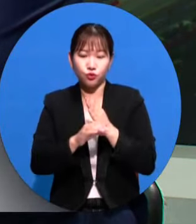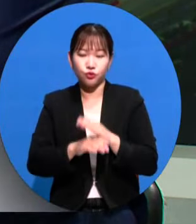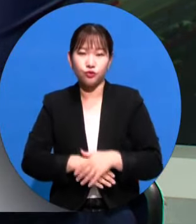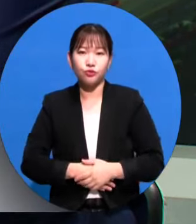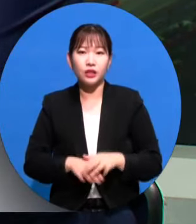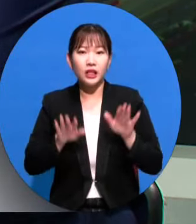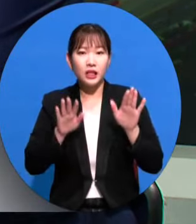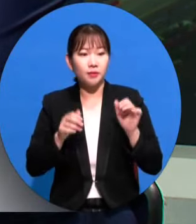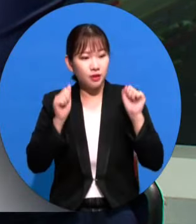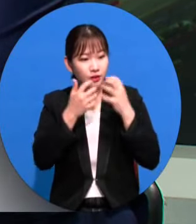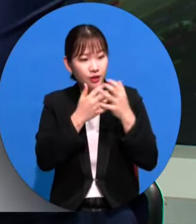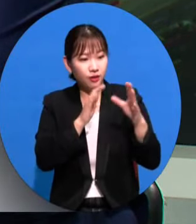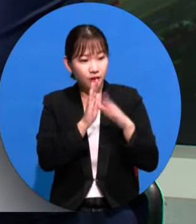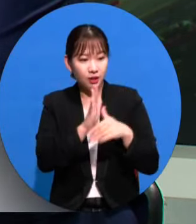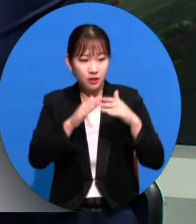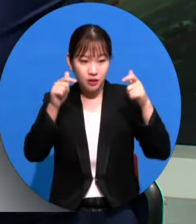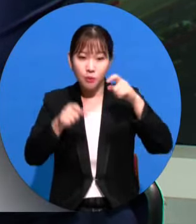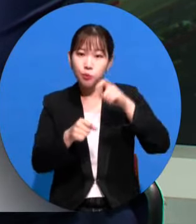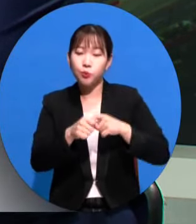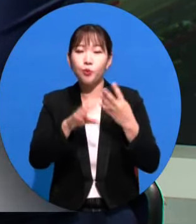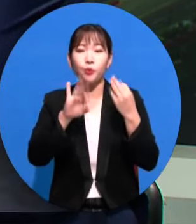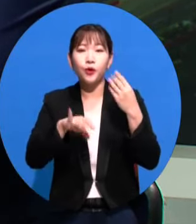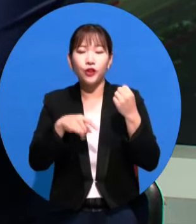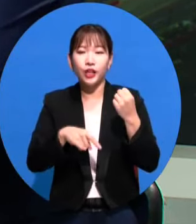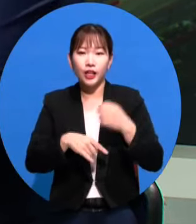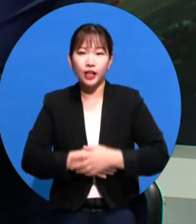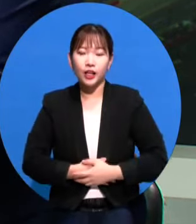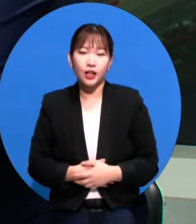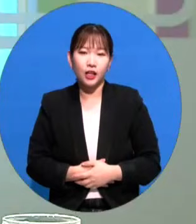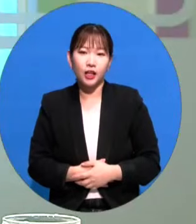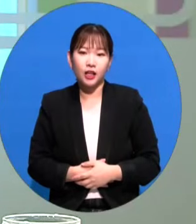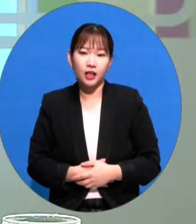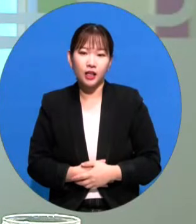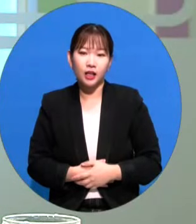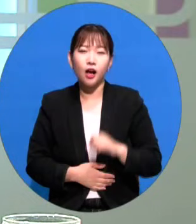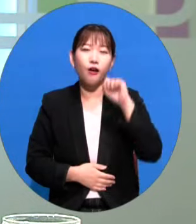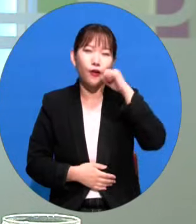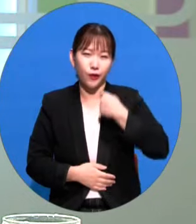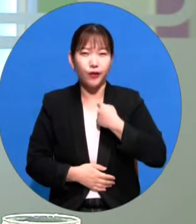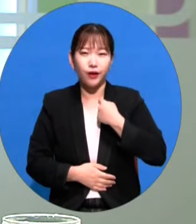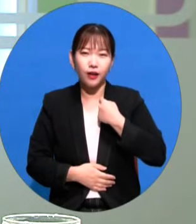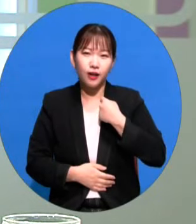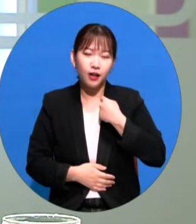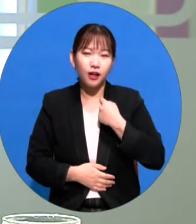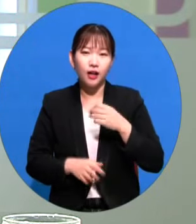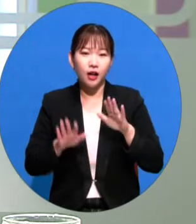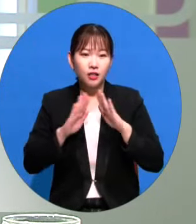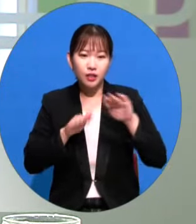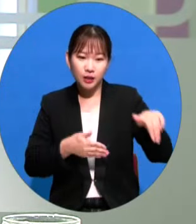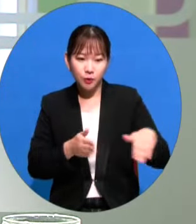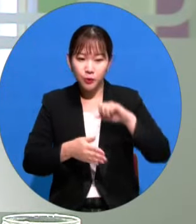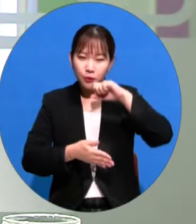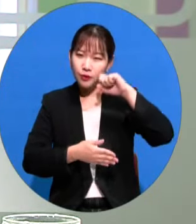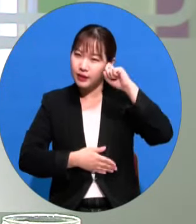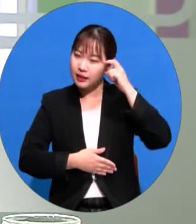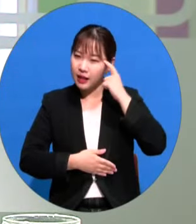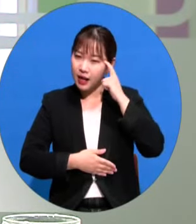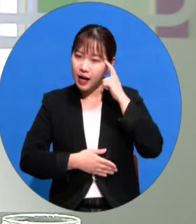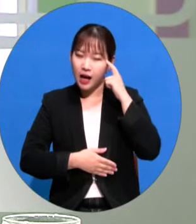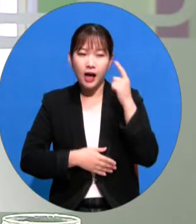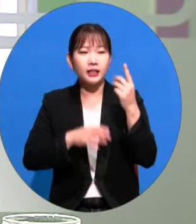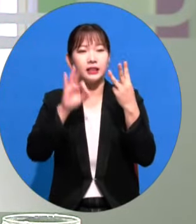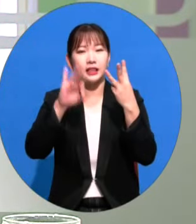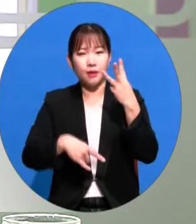이번 체전에서 우리 전남의 목표는 몇입니까? 네, 어렵습니다. 우리 도의 예상 순위는 종합